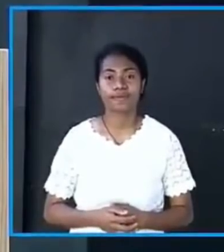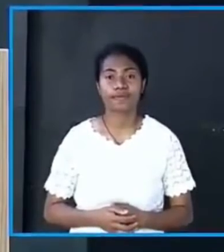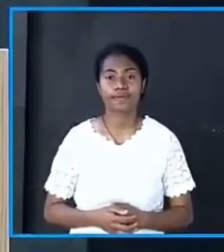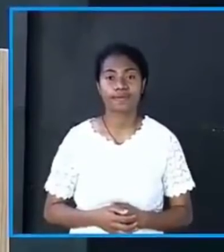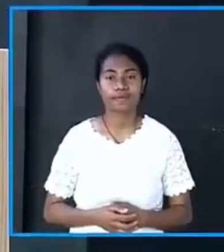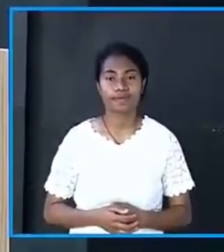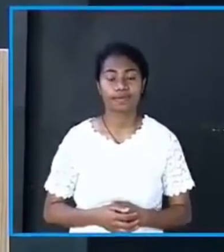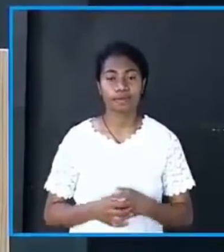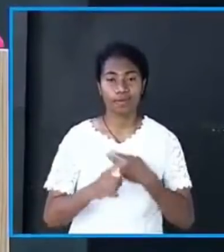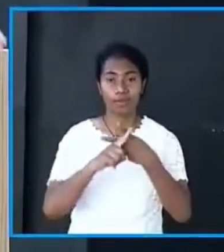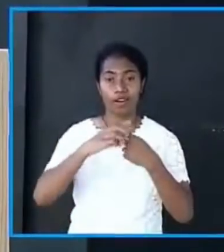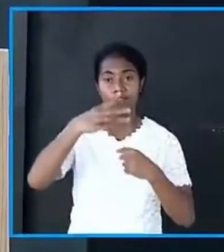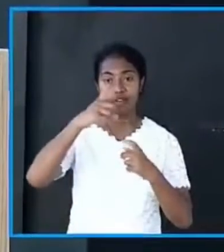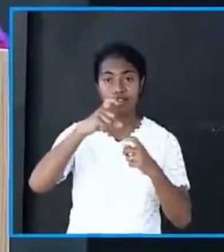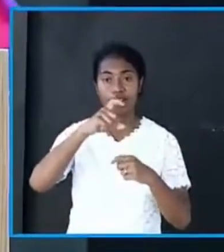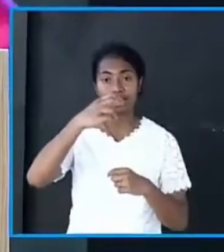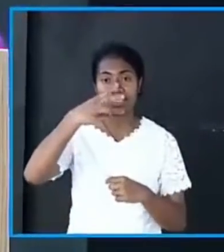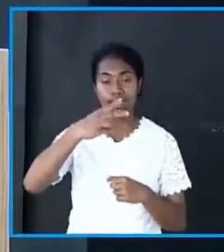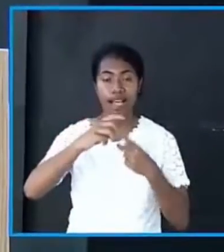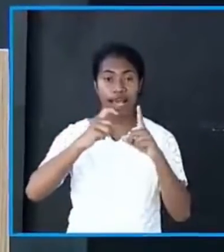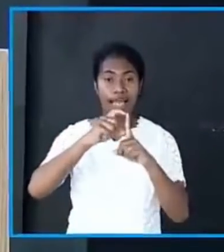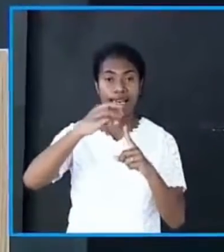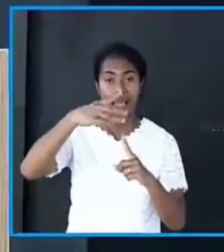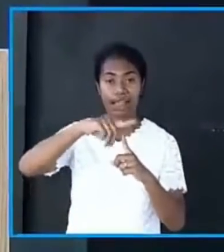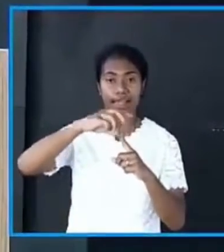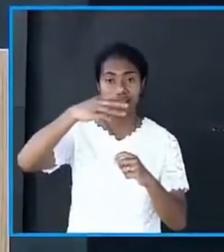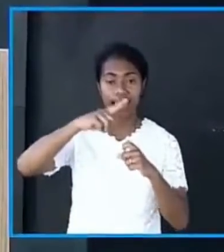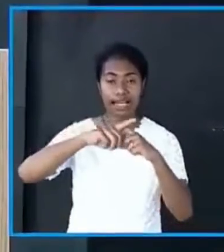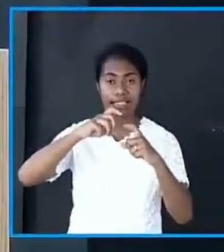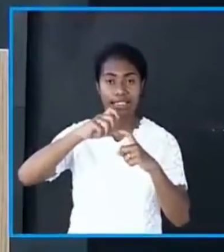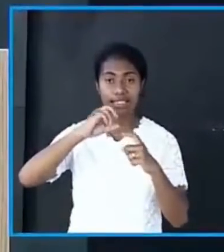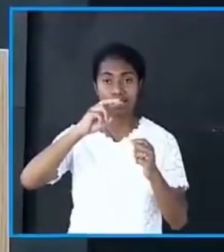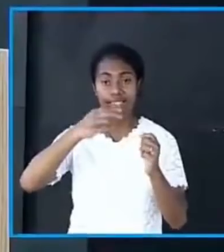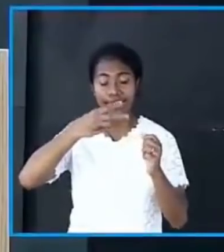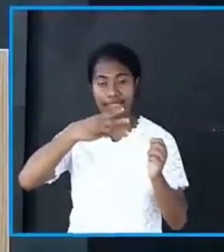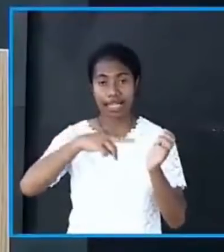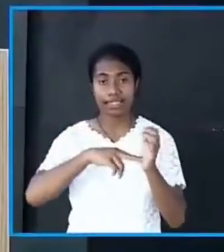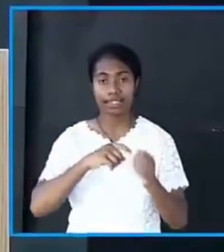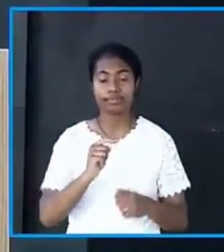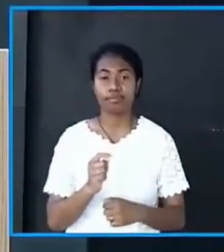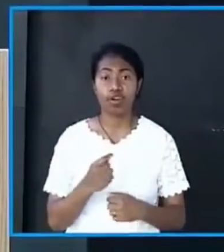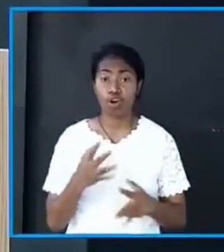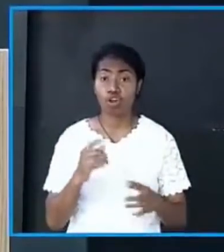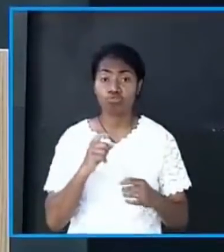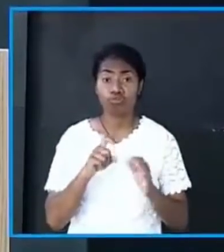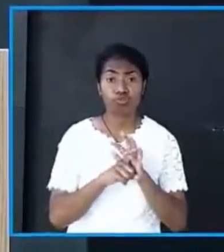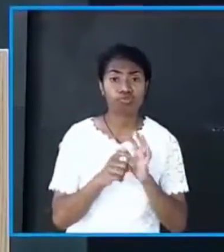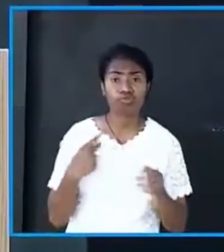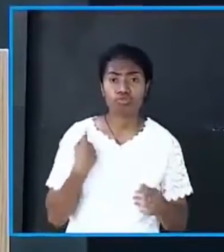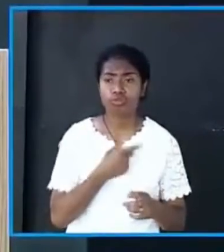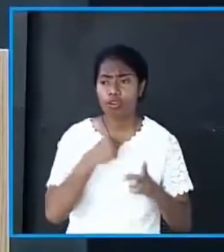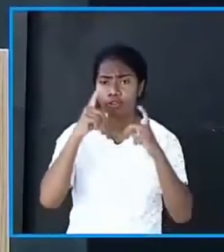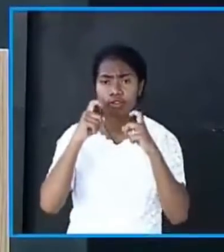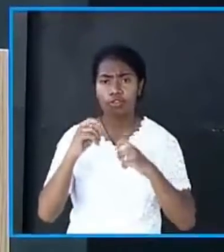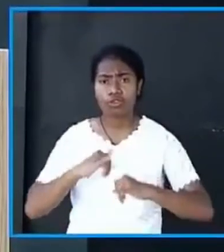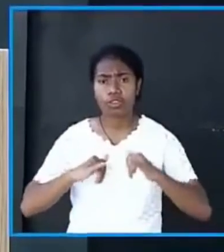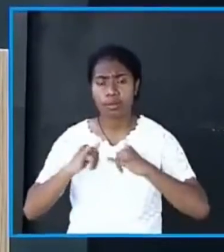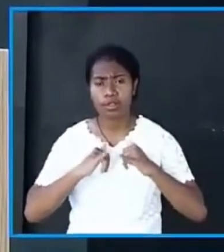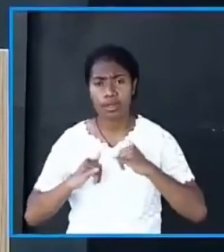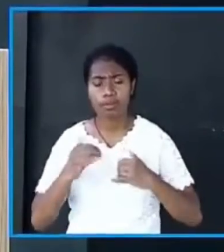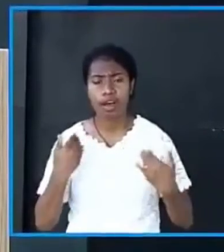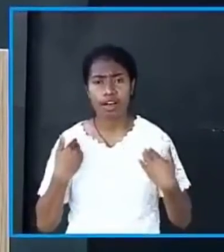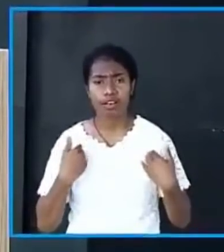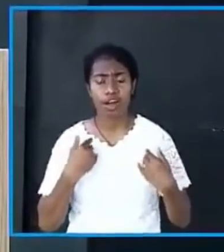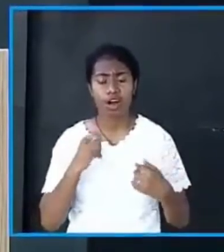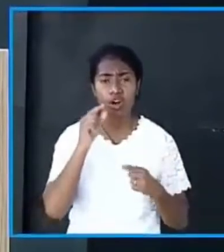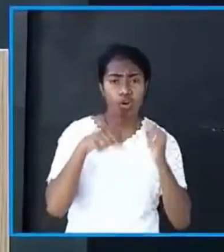fish.io saudara lihat kalau orang kita foto bersama lo upload di Facebook tiba-tiba ada laporan kan ada seorang menandai